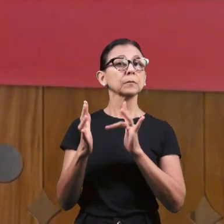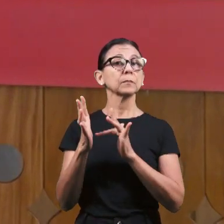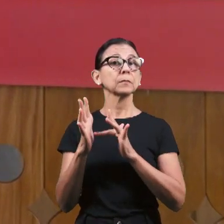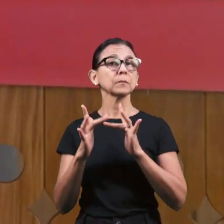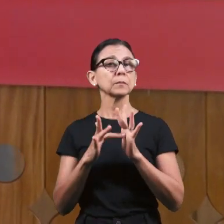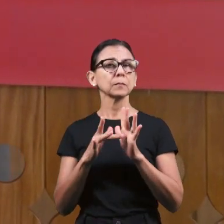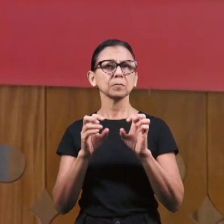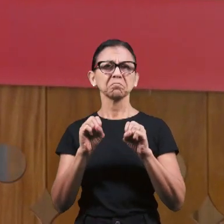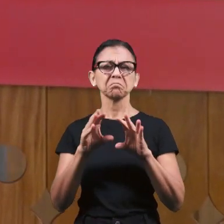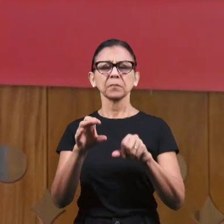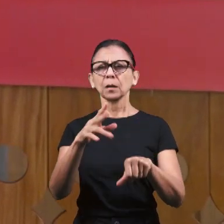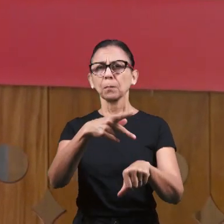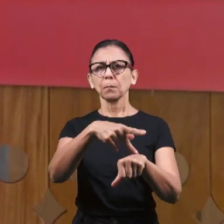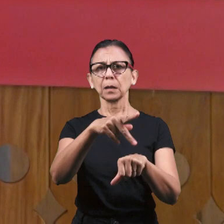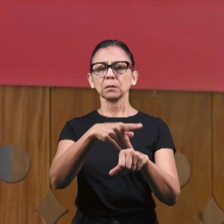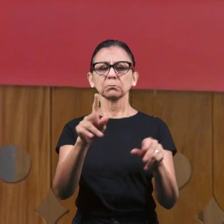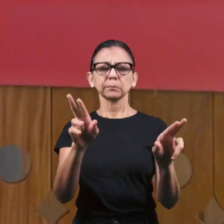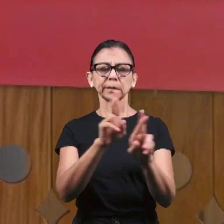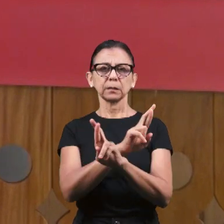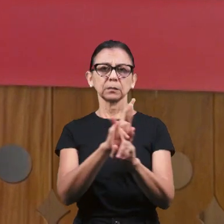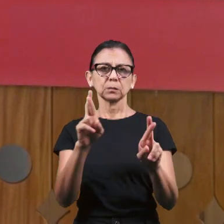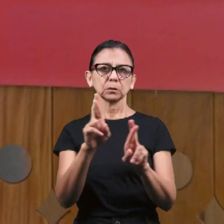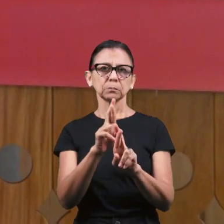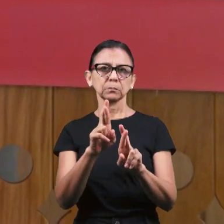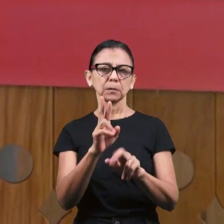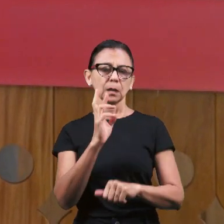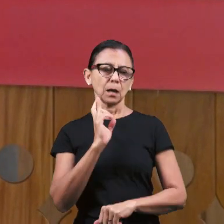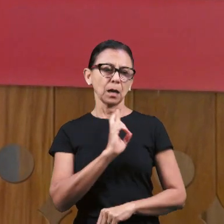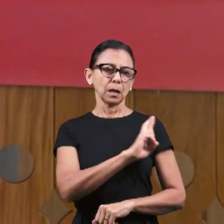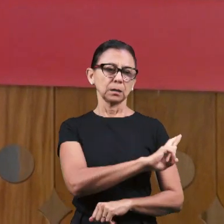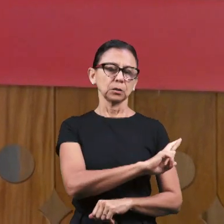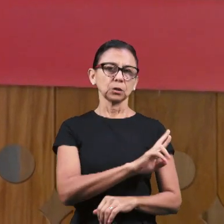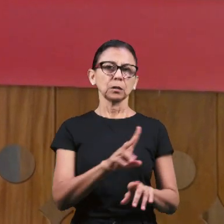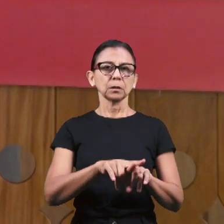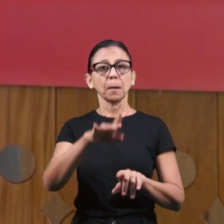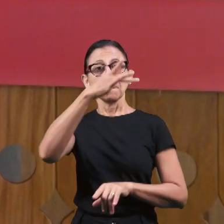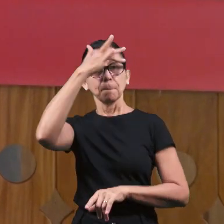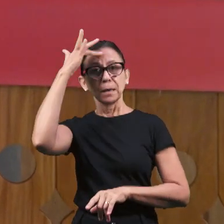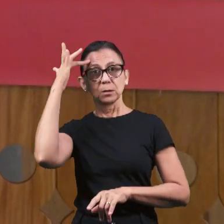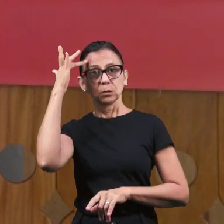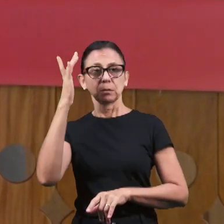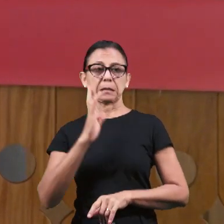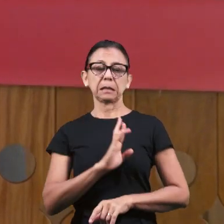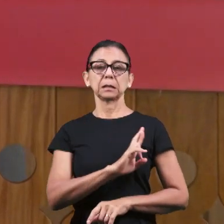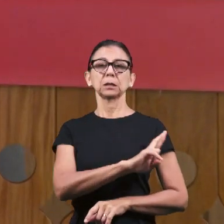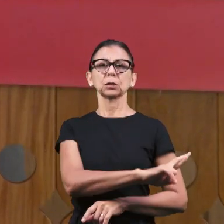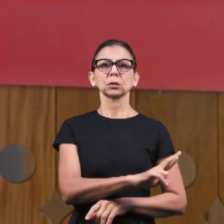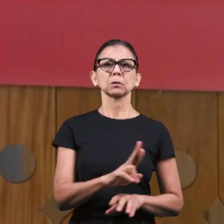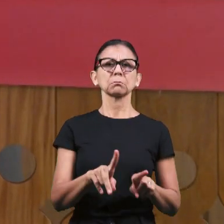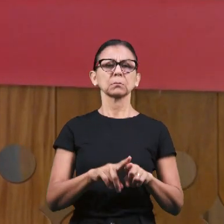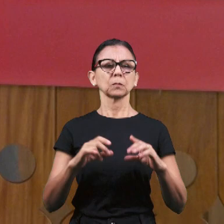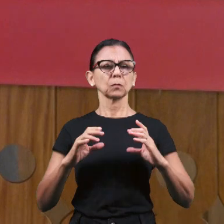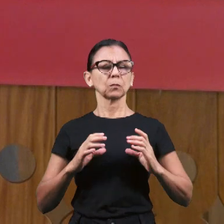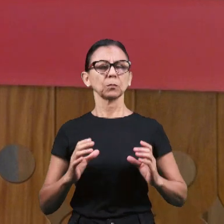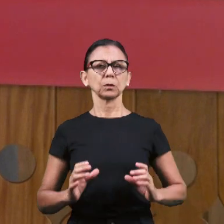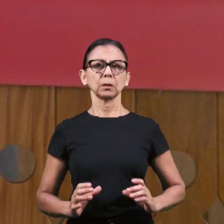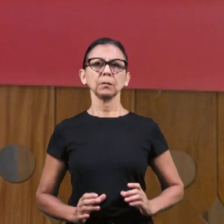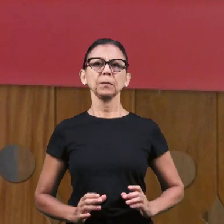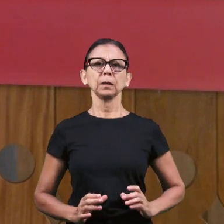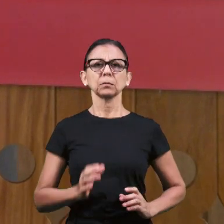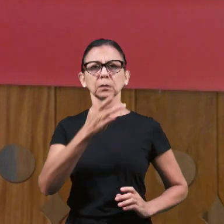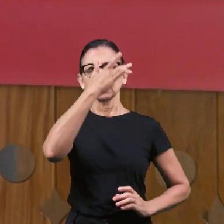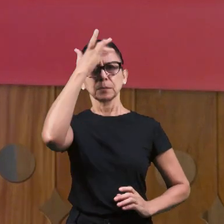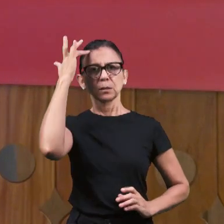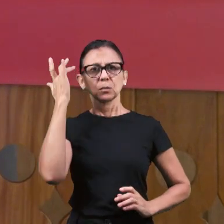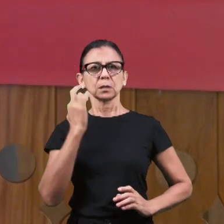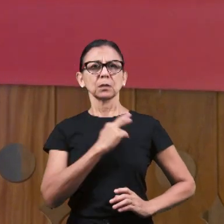enseignements pratiques liés à la question de religion et les religieux et le comportement des religieux